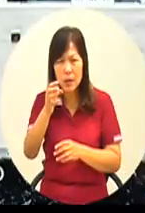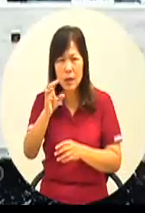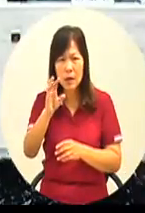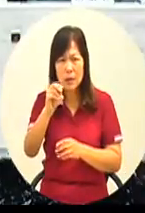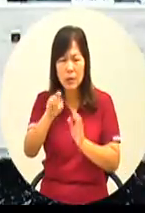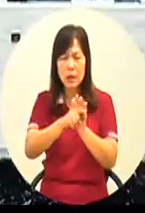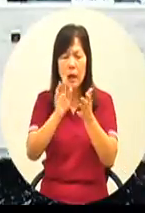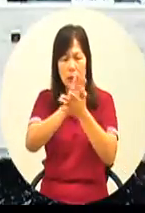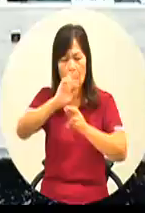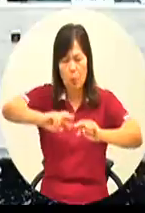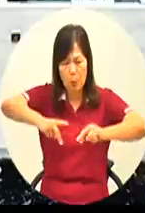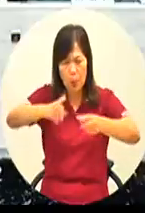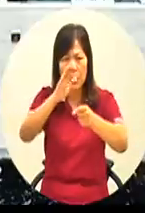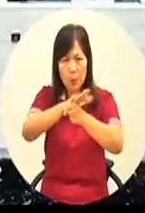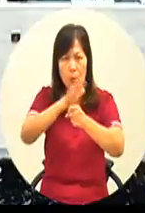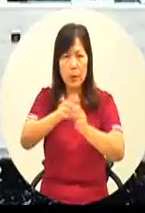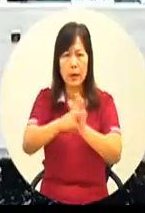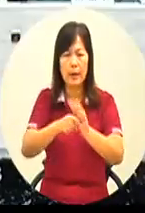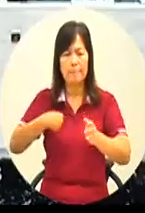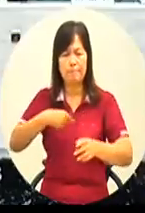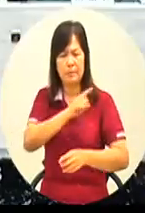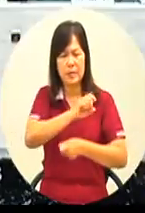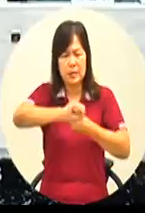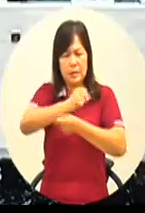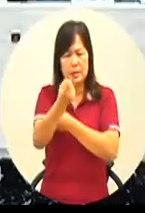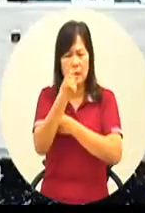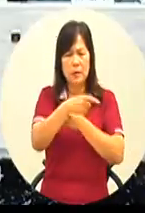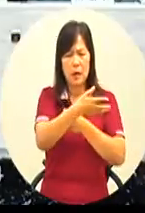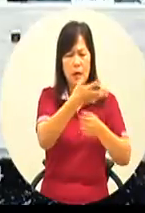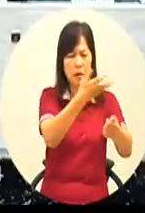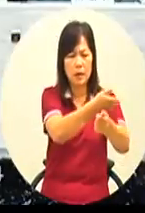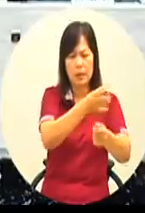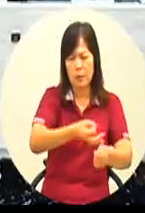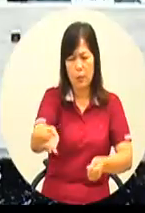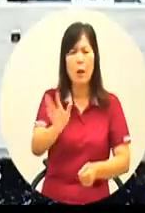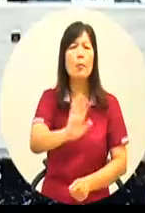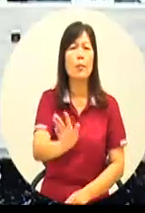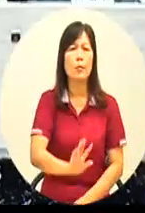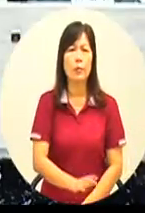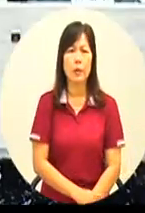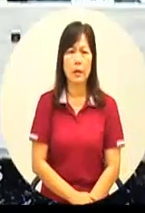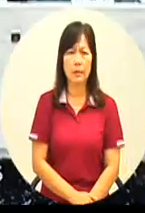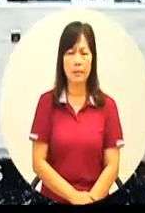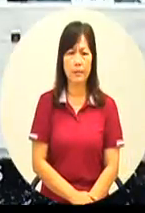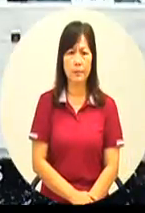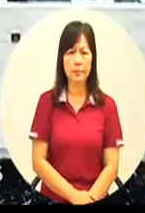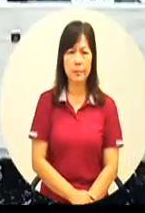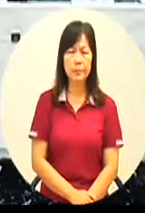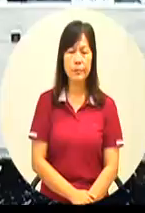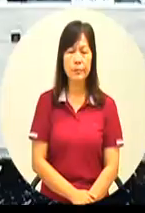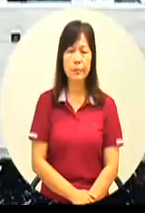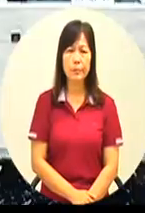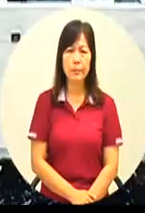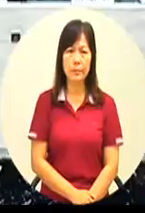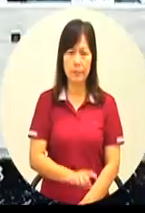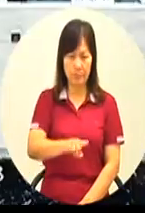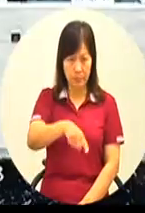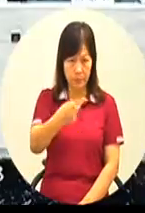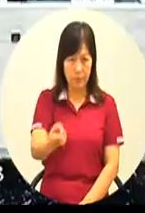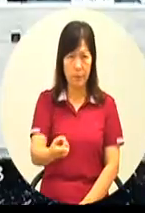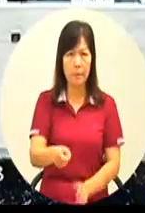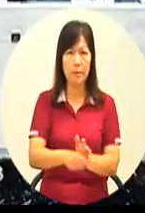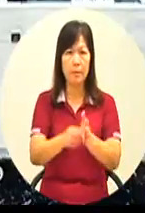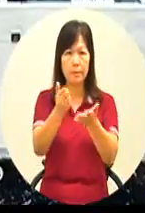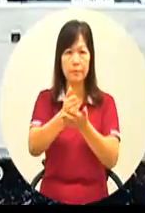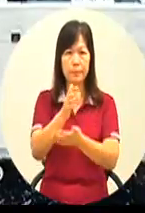修补啊，我们就加奖，不要再给他们花钱，好不好？好，以上啊，好，接下来我们请